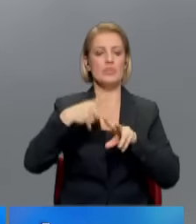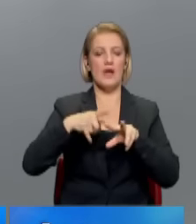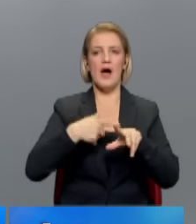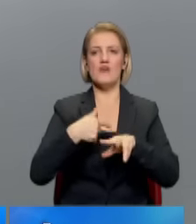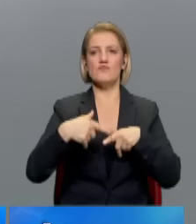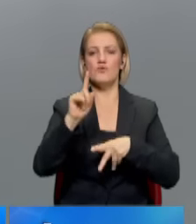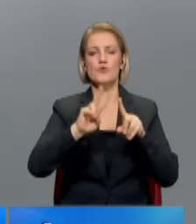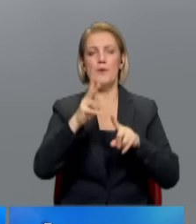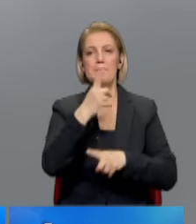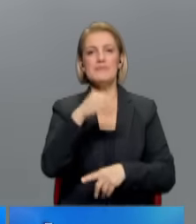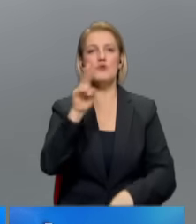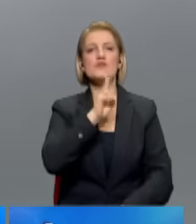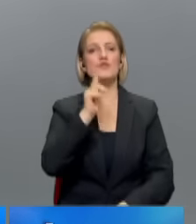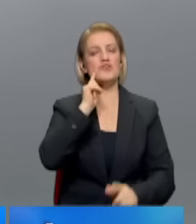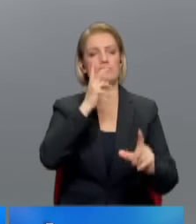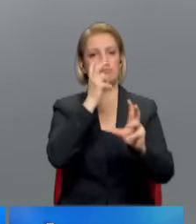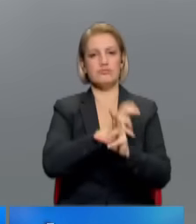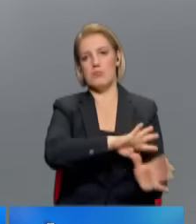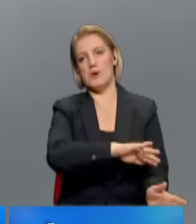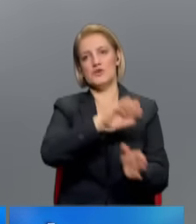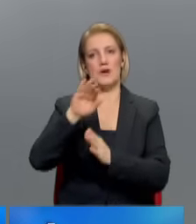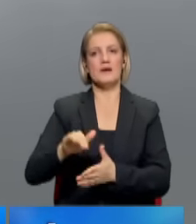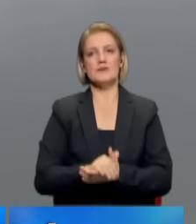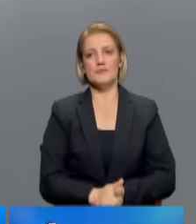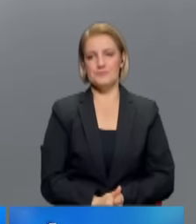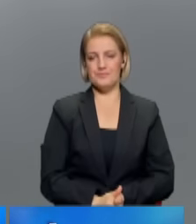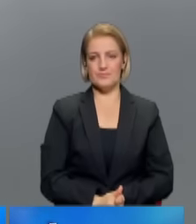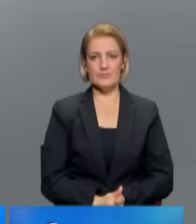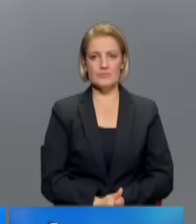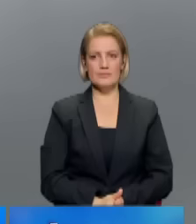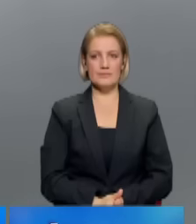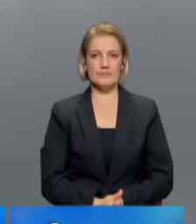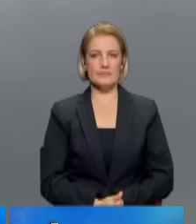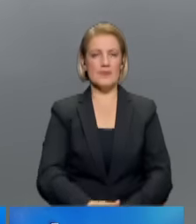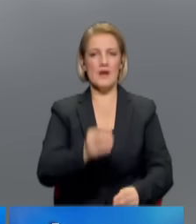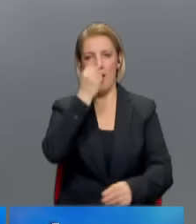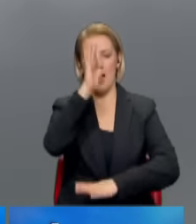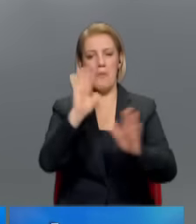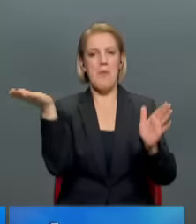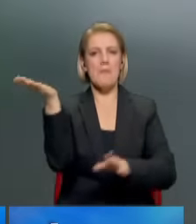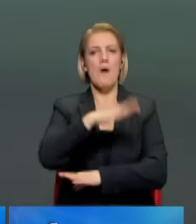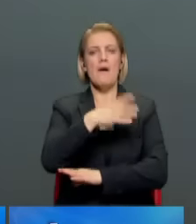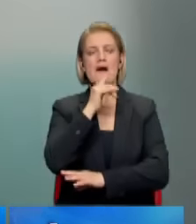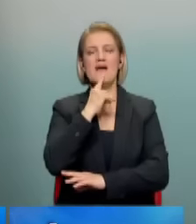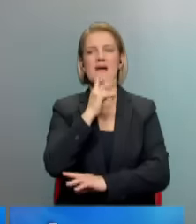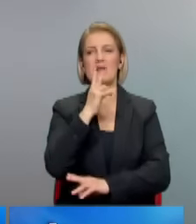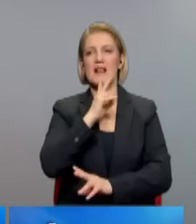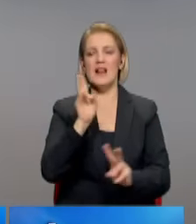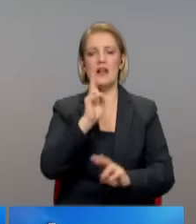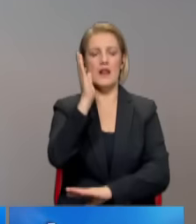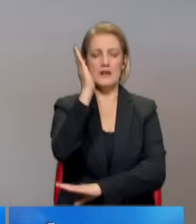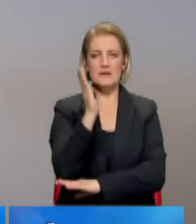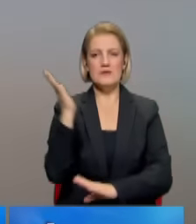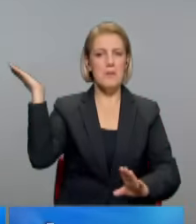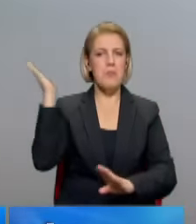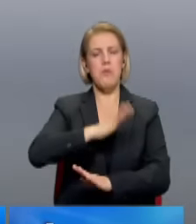1 milyon 200 bin kişi tahliye edildi. Ağaçlar devrildi, elektrik direkleri, evlerin çatıları,